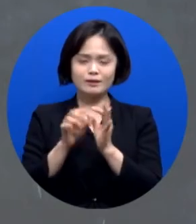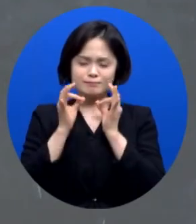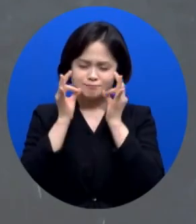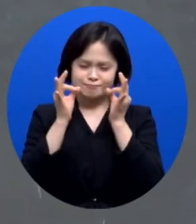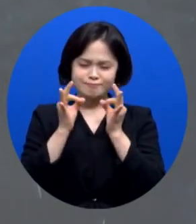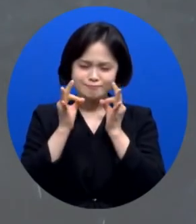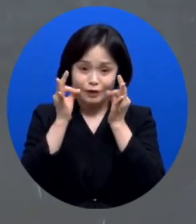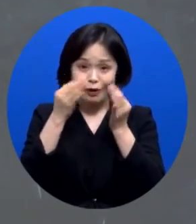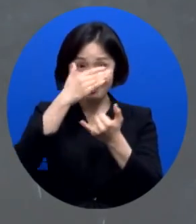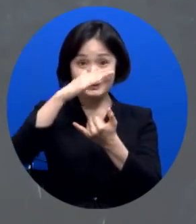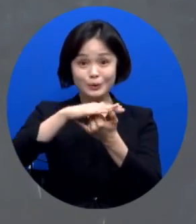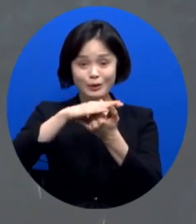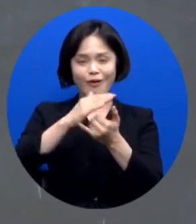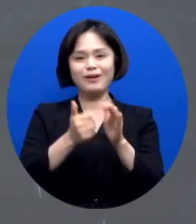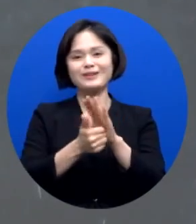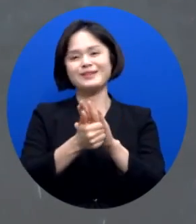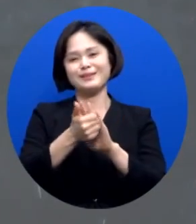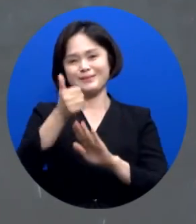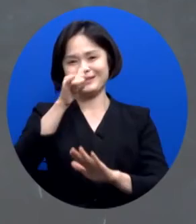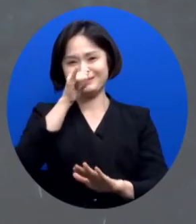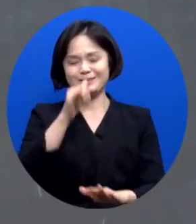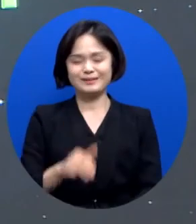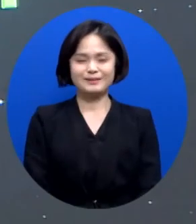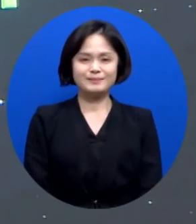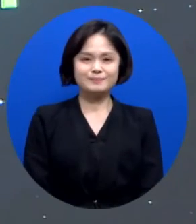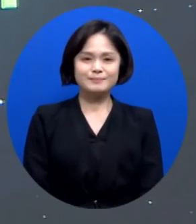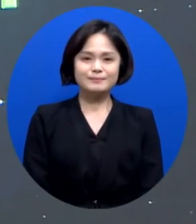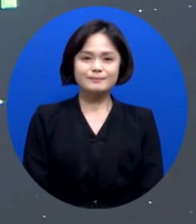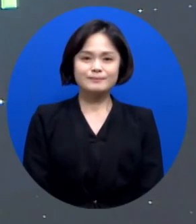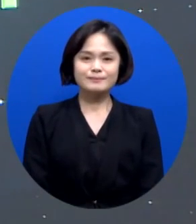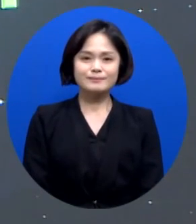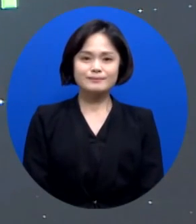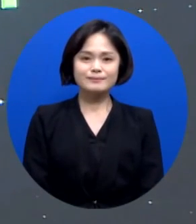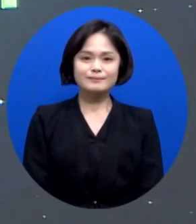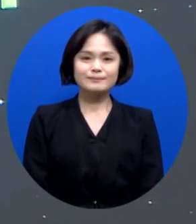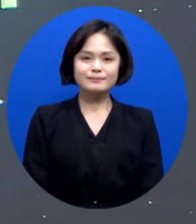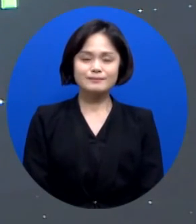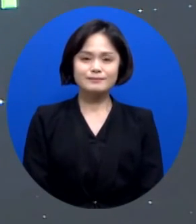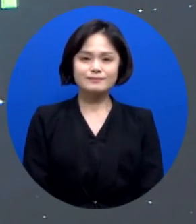노력이 희망으로 다가오는 시간이었습니다. CTS 뉴스 김영준입니다.